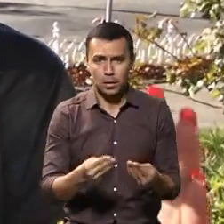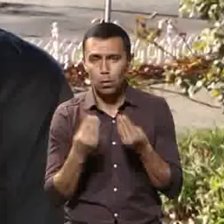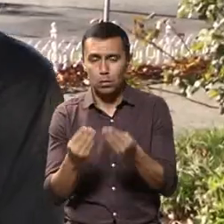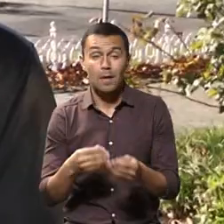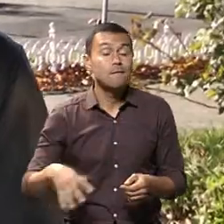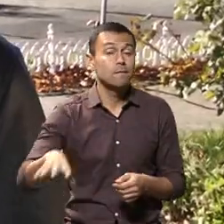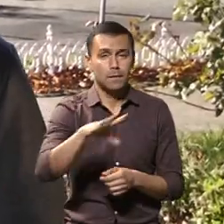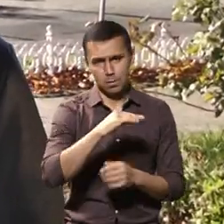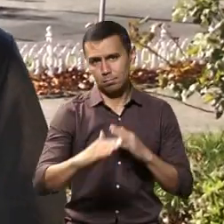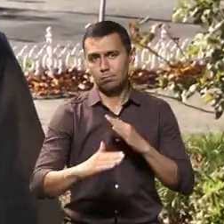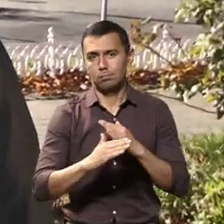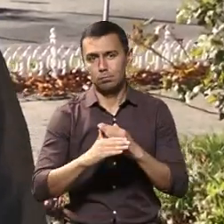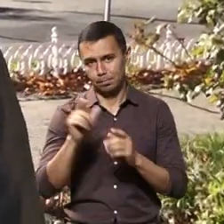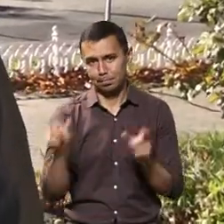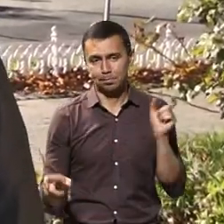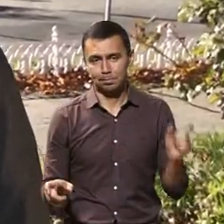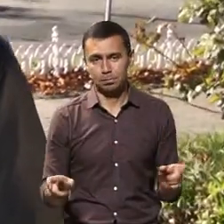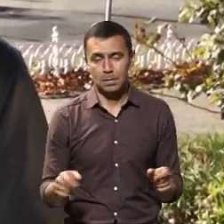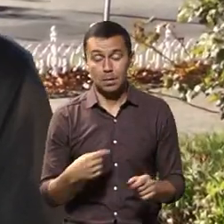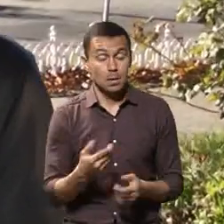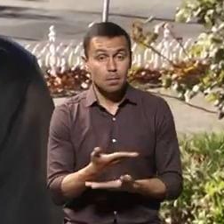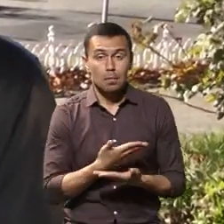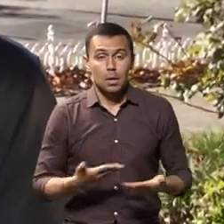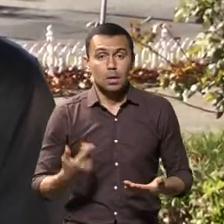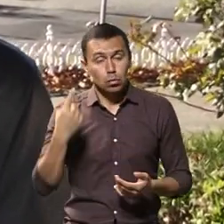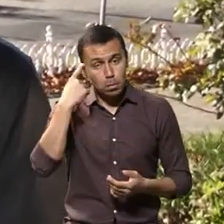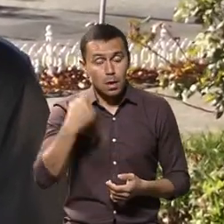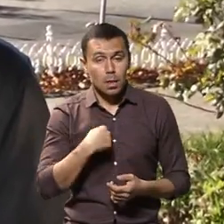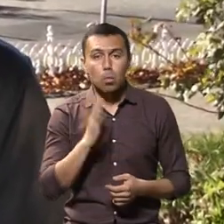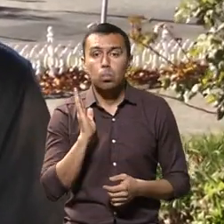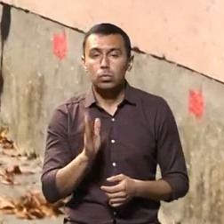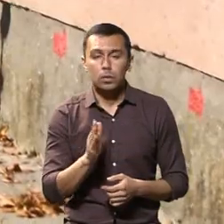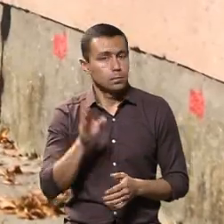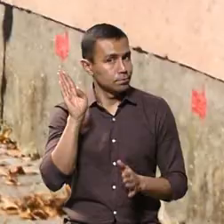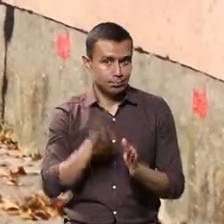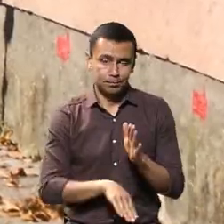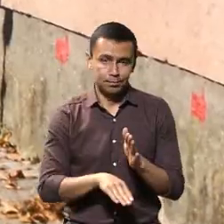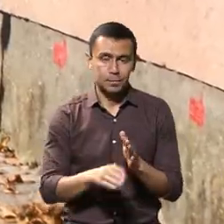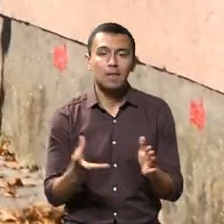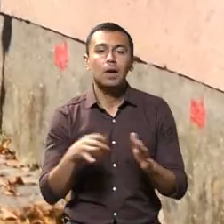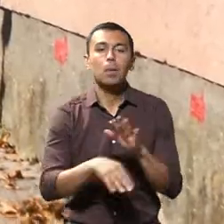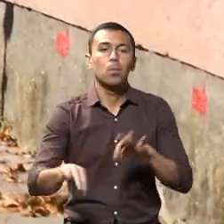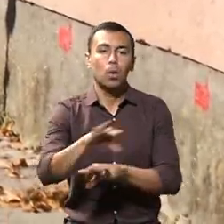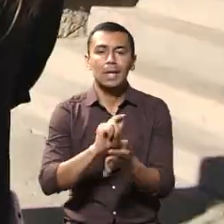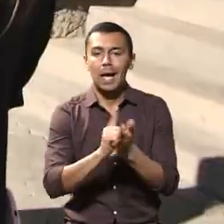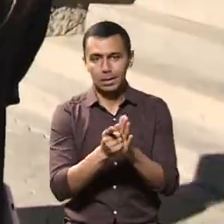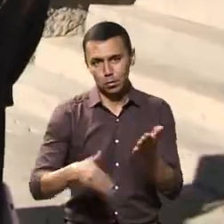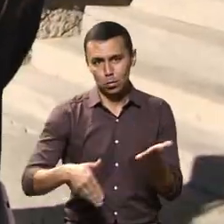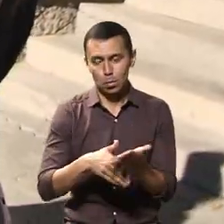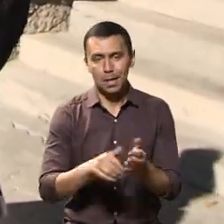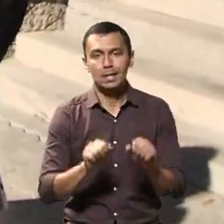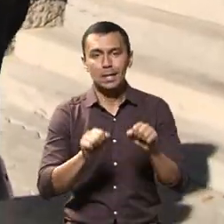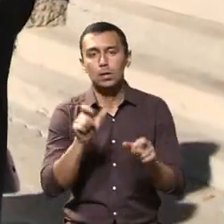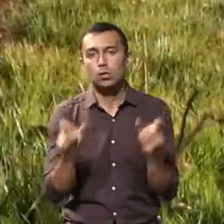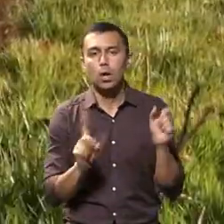всі люди, ми казалися, нам буде хуже. У рамках проєкту «Екстрена допомога та захист